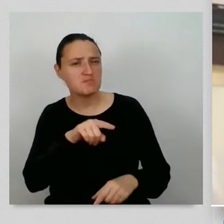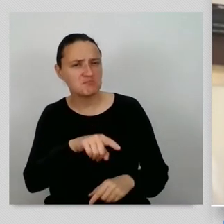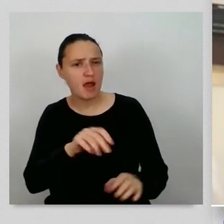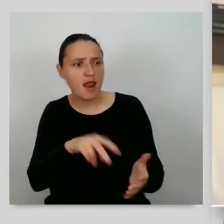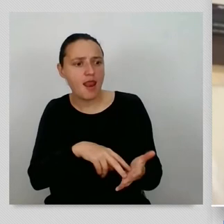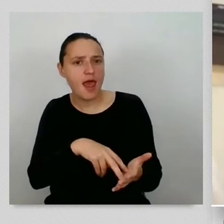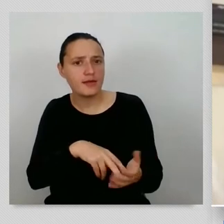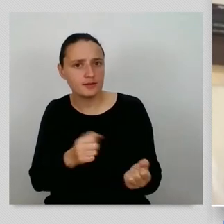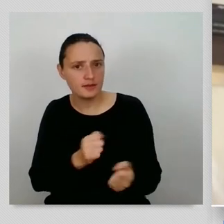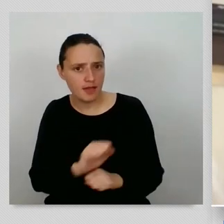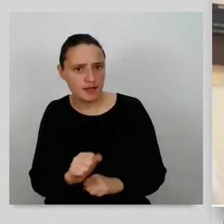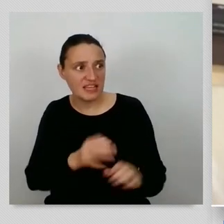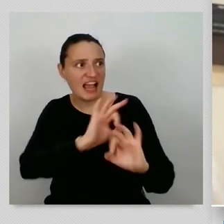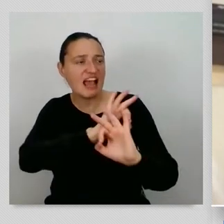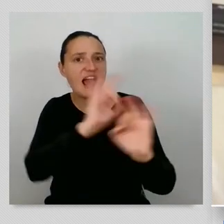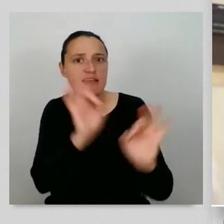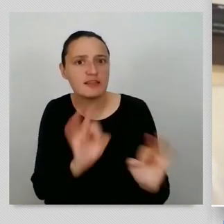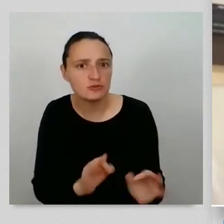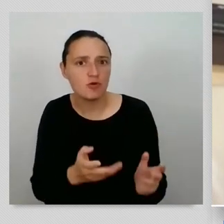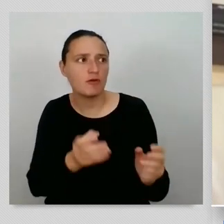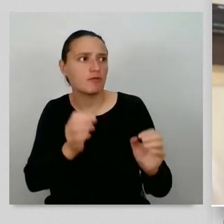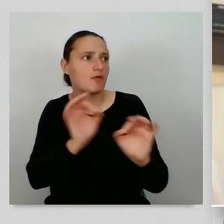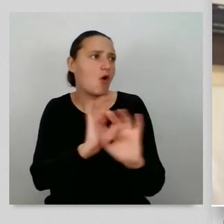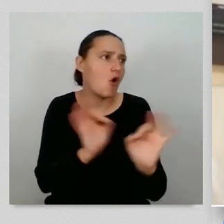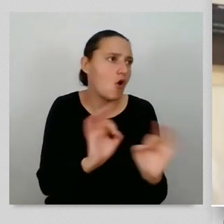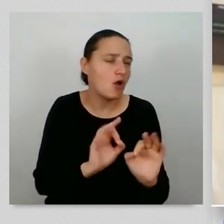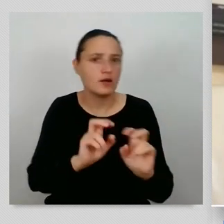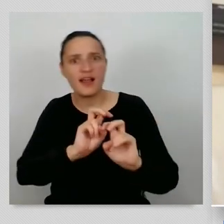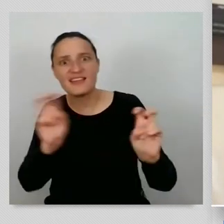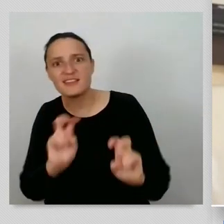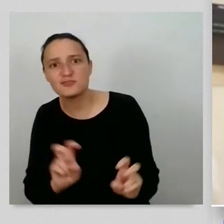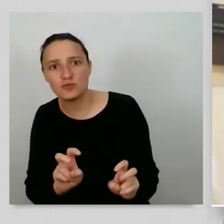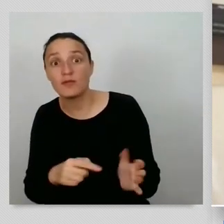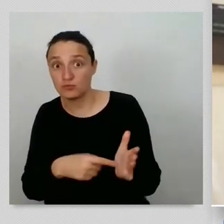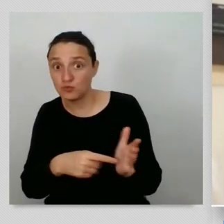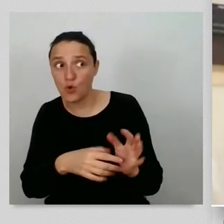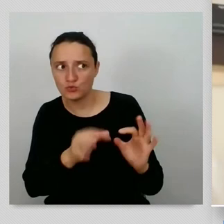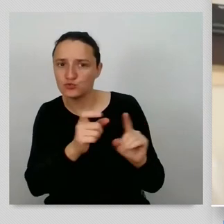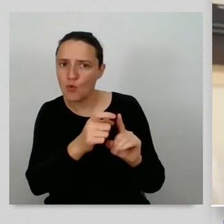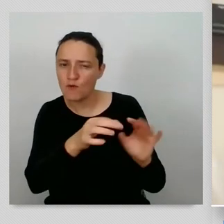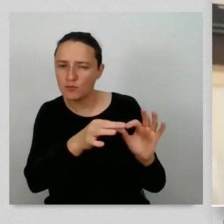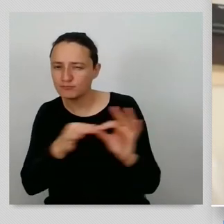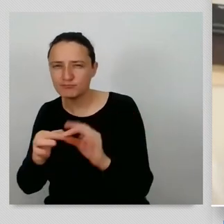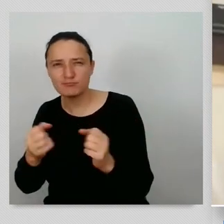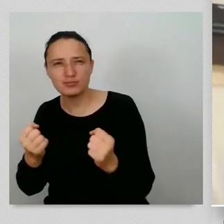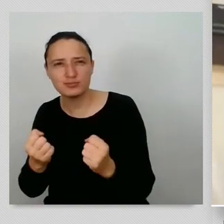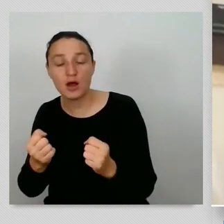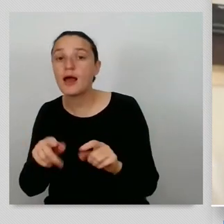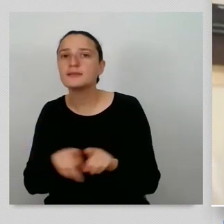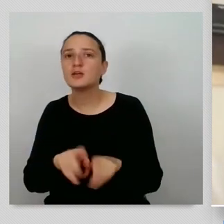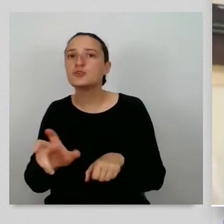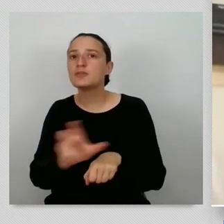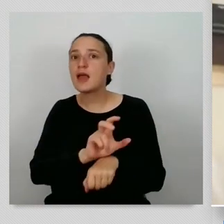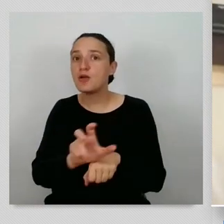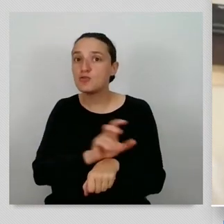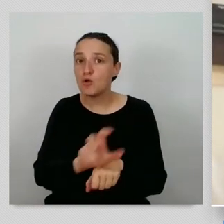z drugiej strony, ze względu na zmiany między innymi technologiczne, które